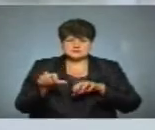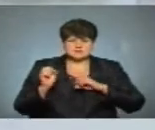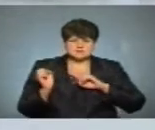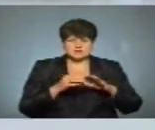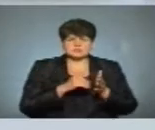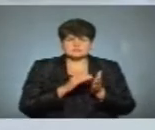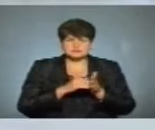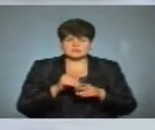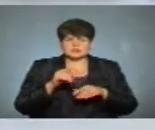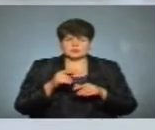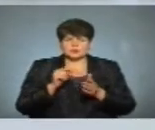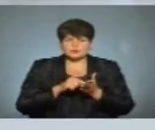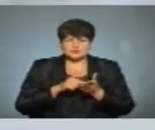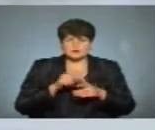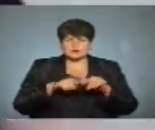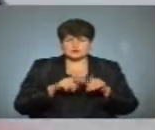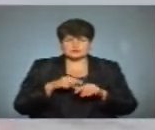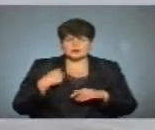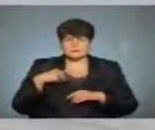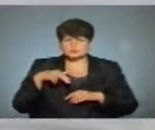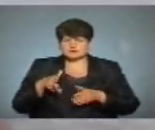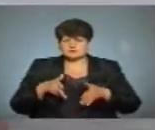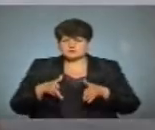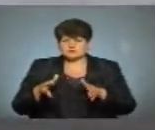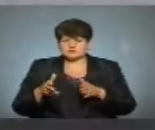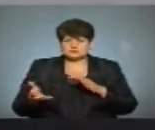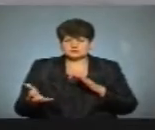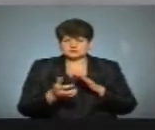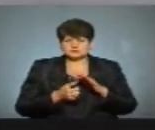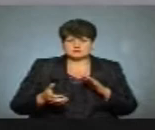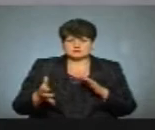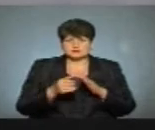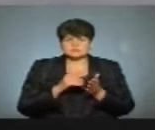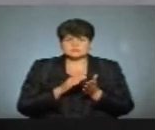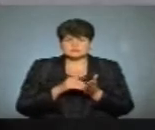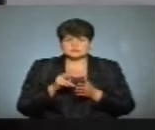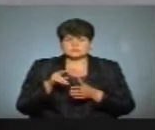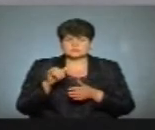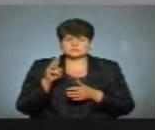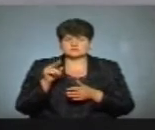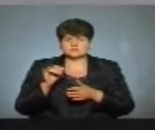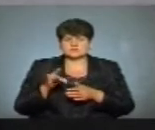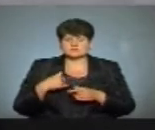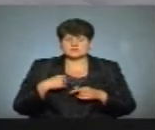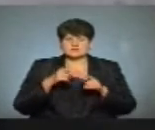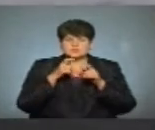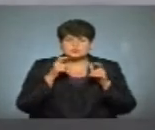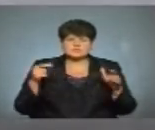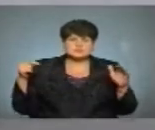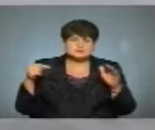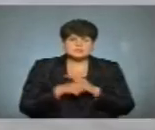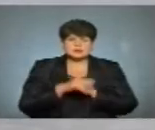до родичів. Я пішла на город жати свиням у луцарні. На мене кричуть, утікайте, бо